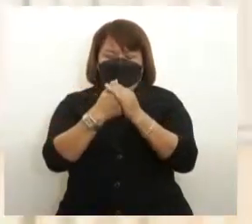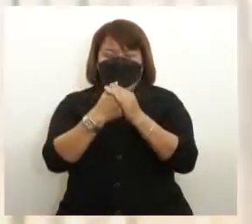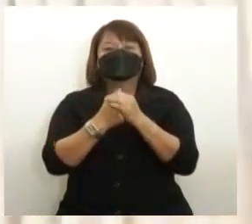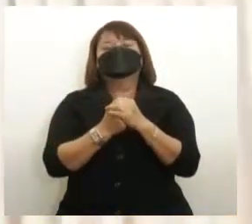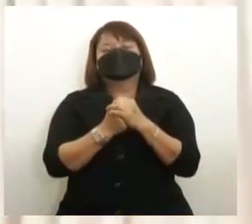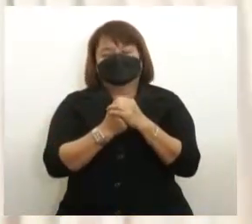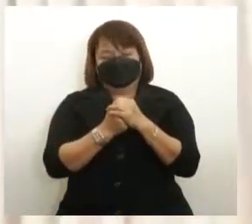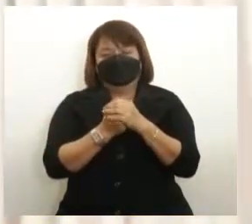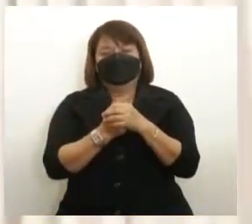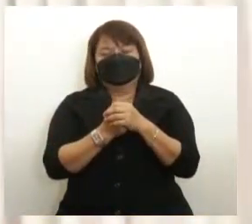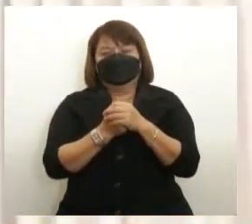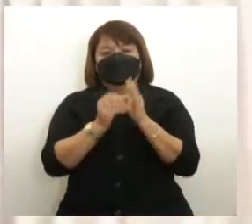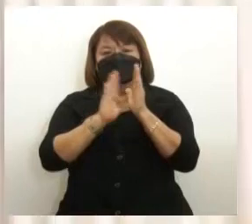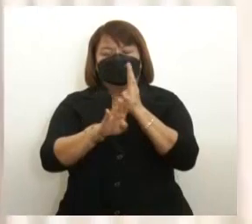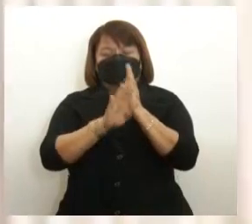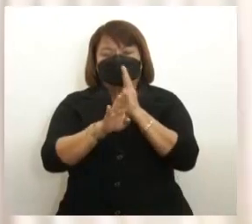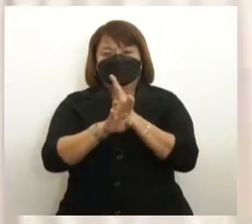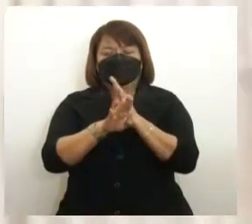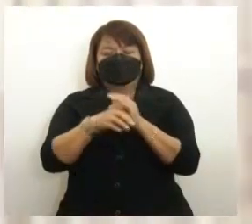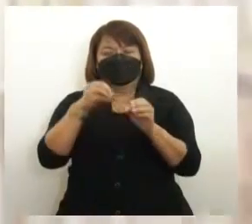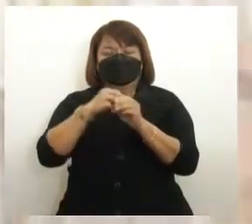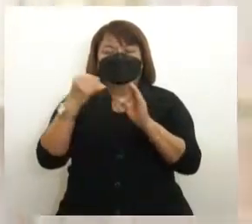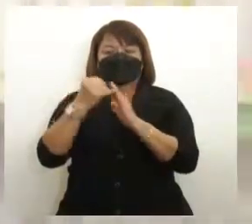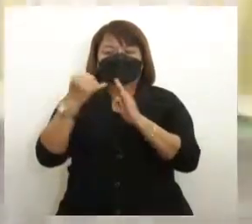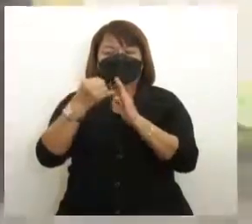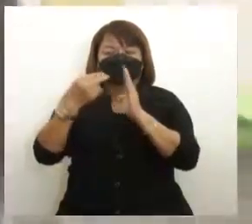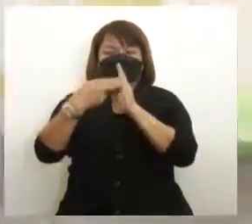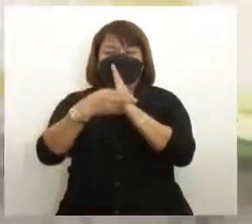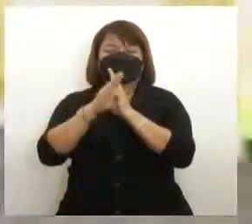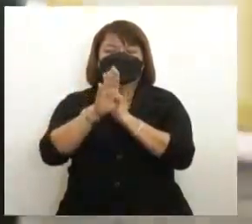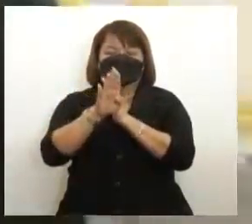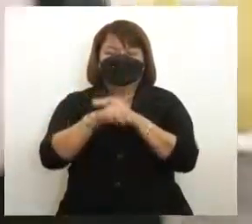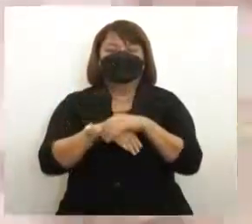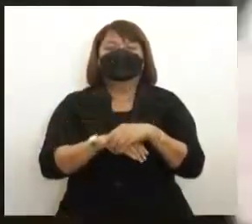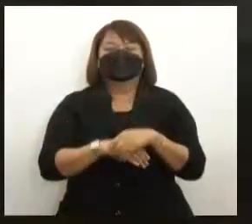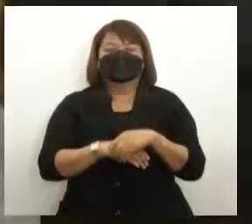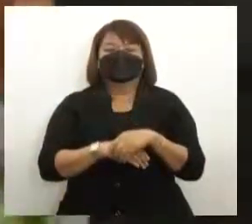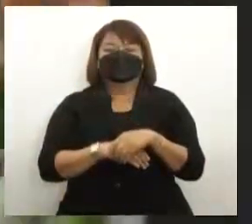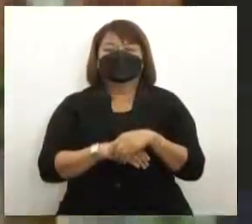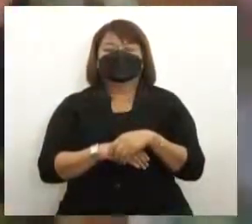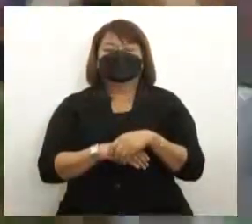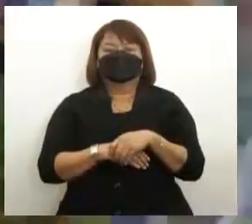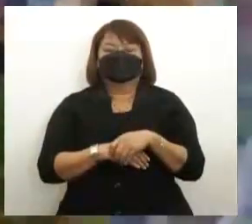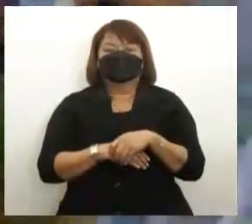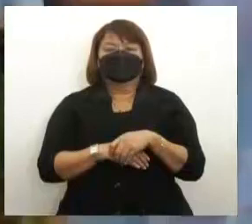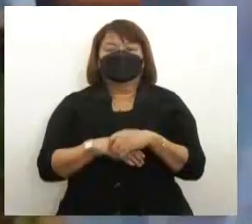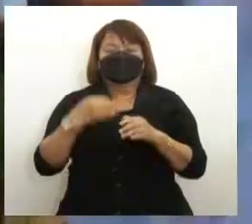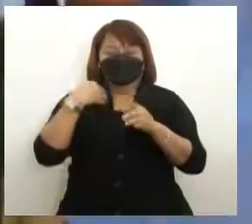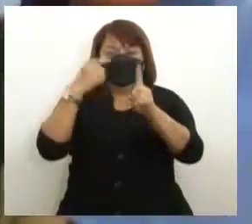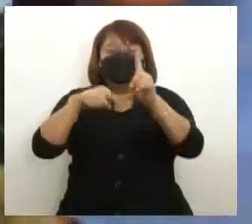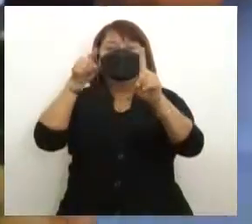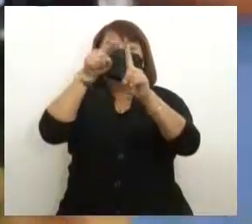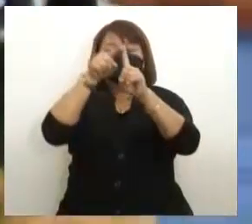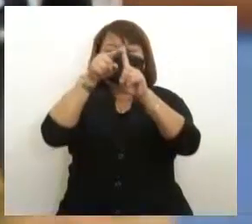ทยาคารโรงเรียนบ้านขามวิทยาคมและโรงเรียนเซไลวิทยาคมโดยมีวัตถุประสง